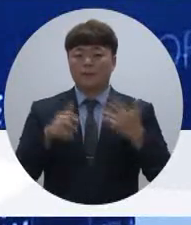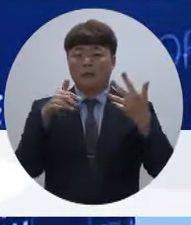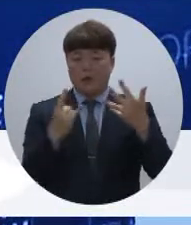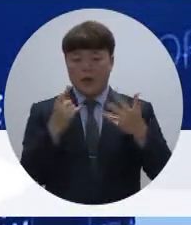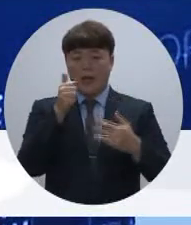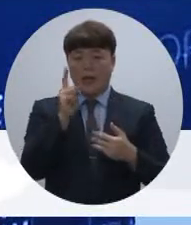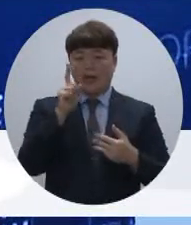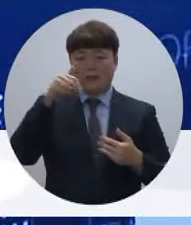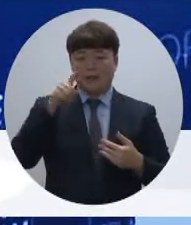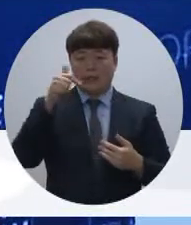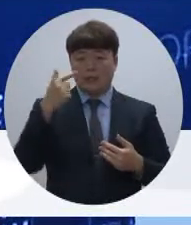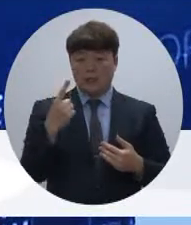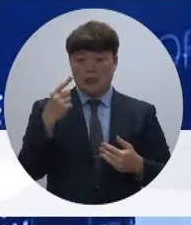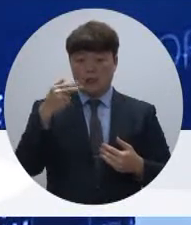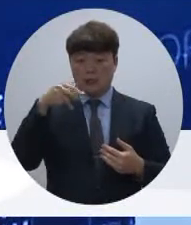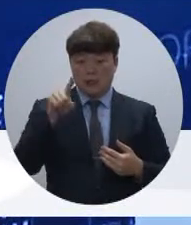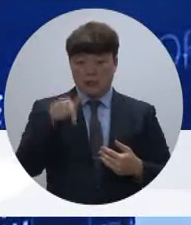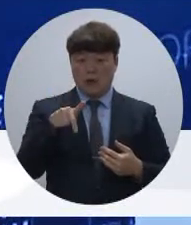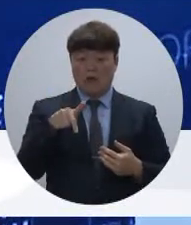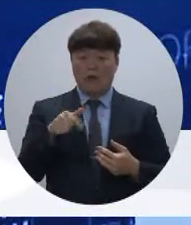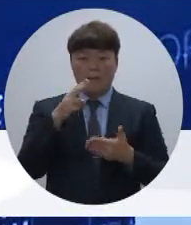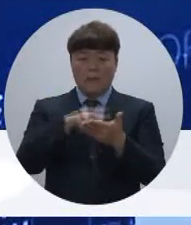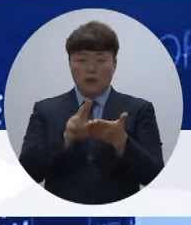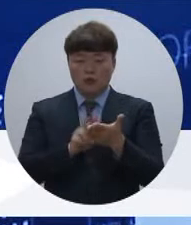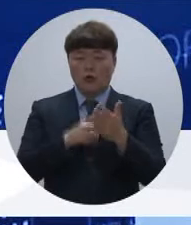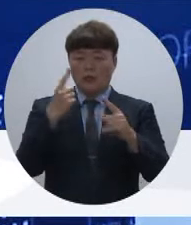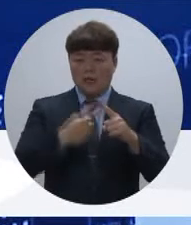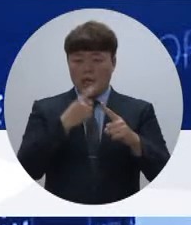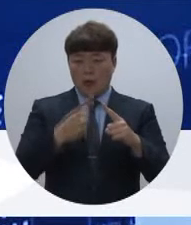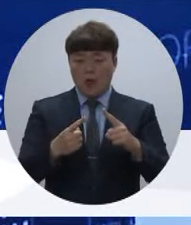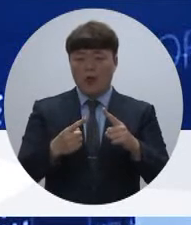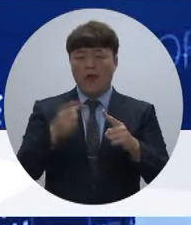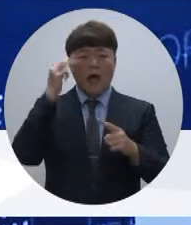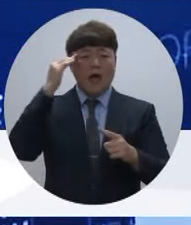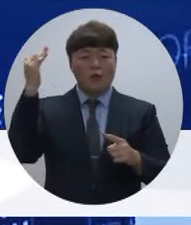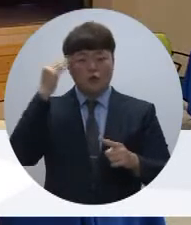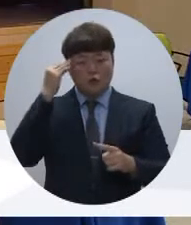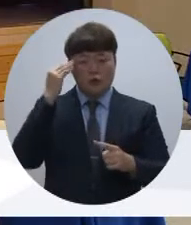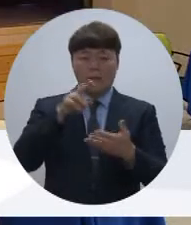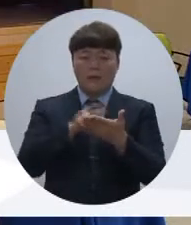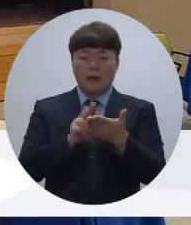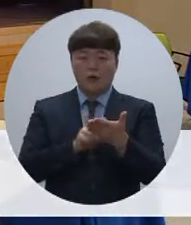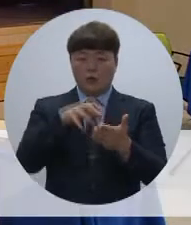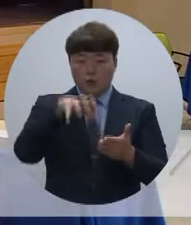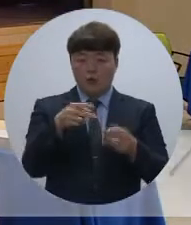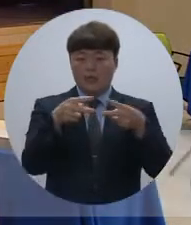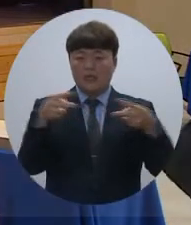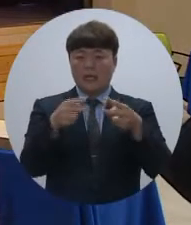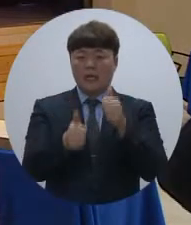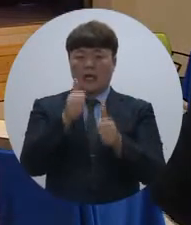제8회 하천서 국수배 영재 바둑대회가 한국기원 2층 대회장에서 열렸습니다.